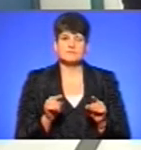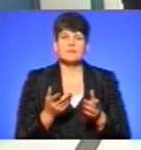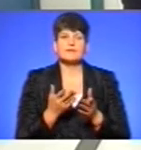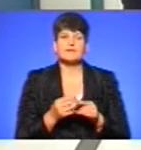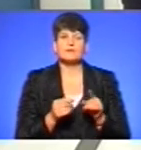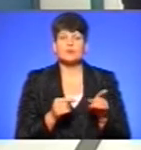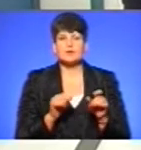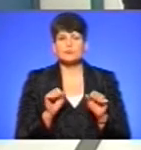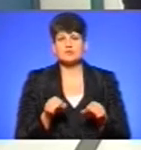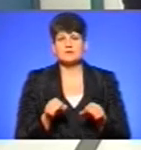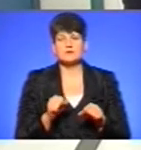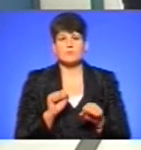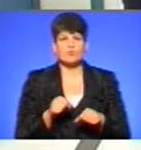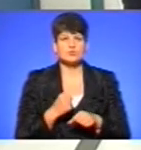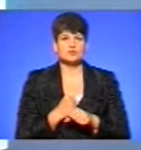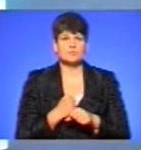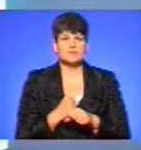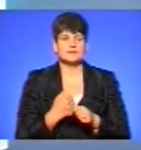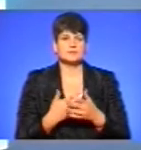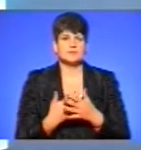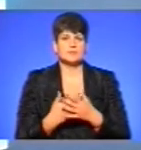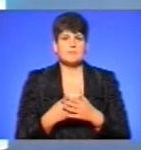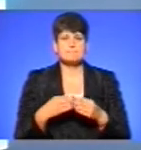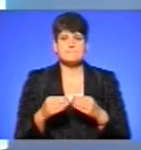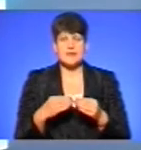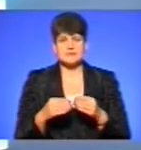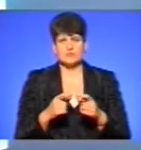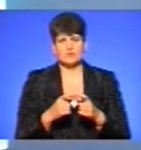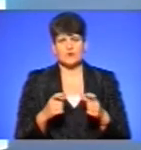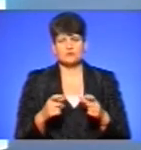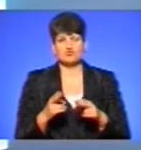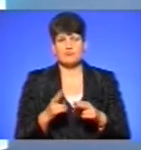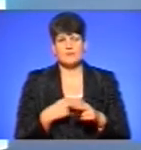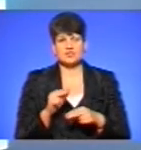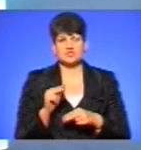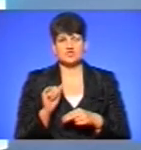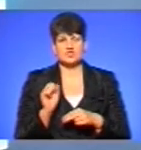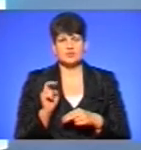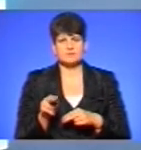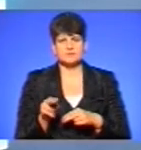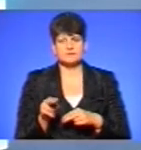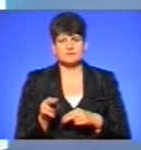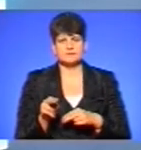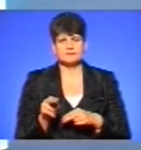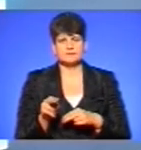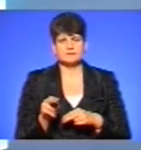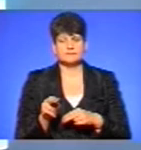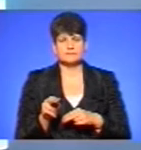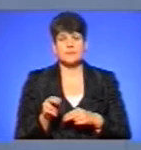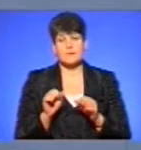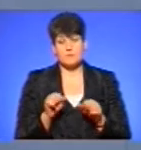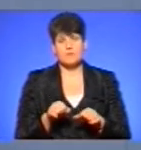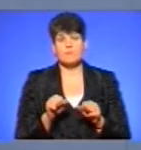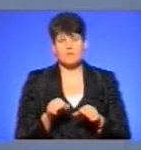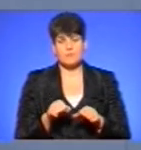тоді ймовірності? Можна виготовити, для прикладу, пластикову картку без чіпа, без зберігача? Можемо,